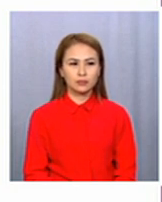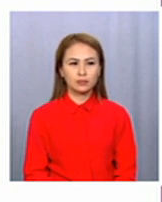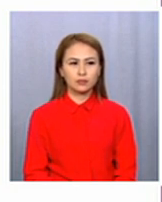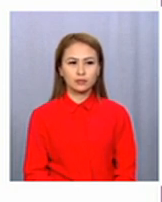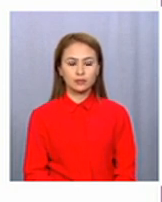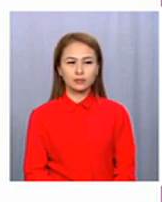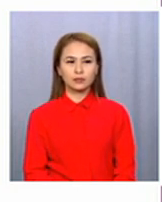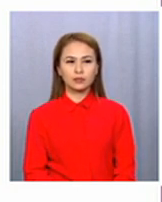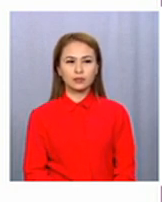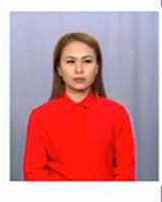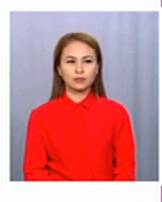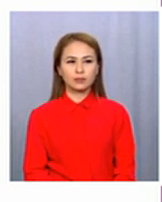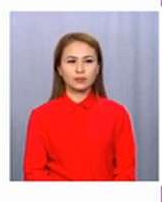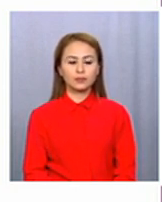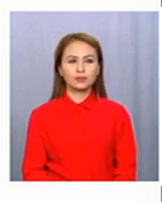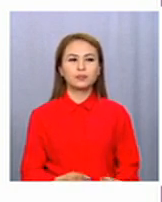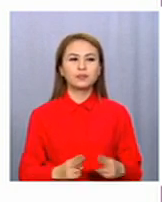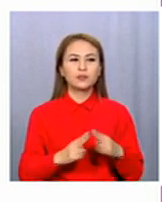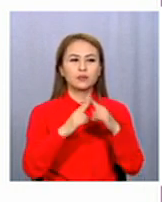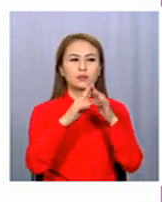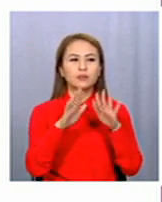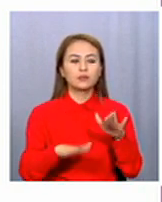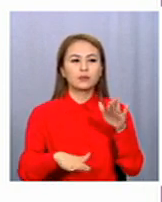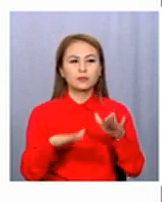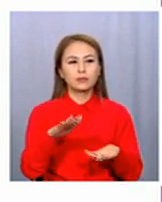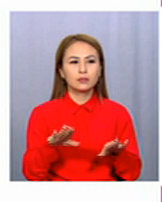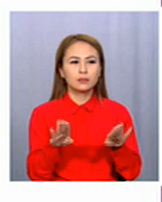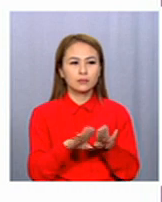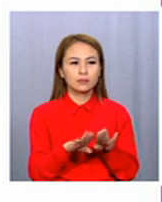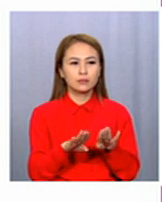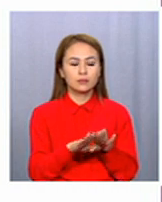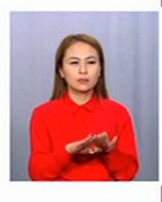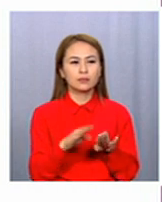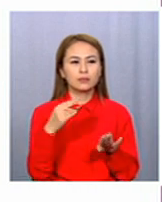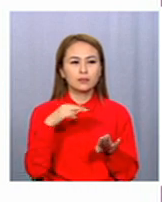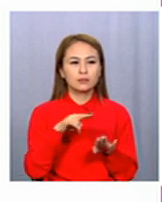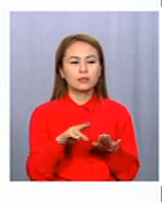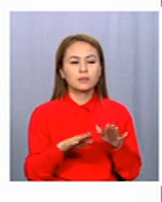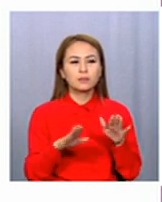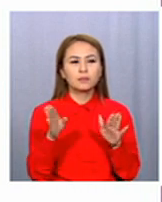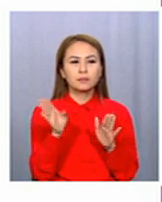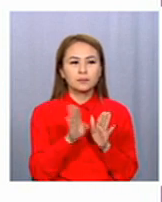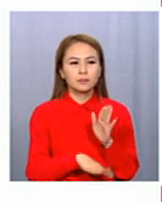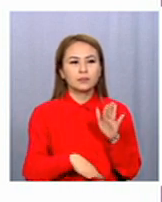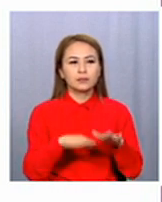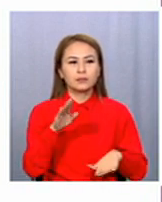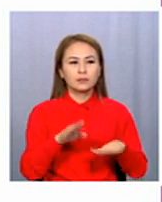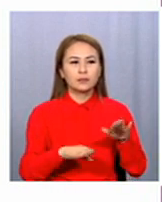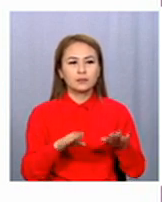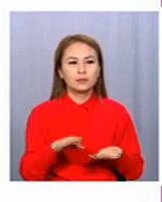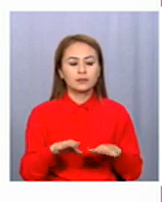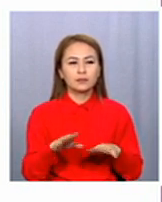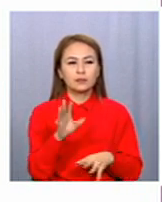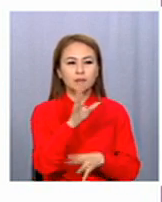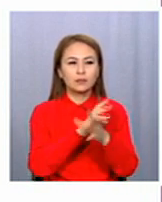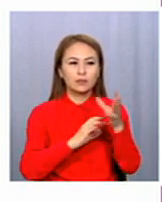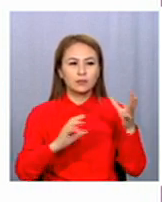Я, балалар, ғарыштағы салмаққа келетін болсақ, ғарышта салмақсыздықтан заттардың бәрі қалқып